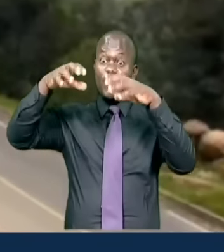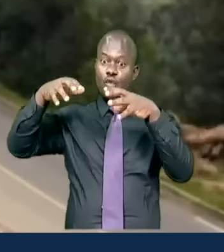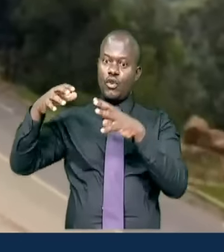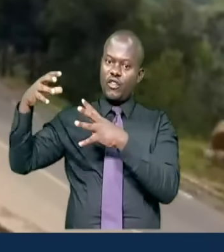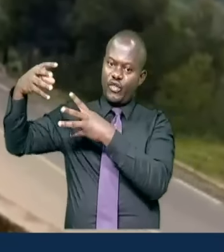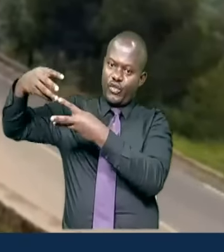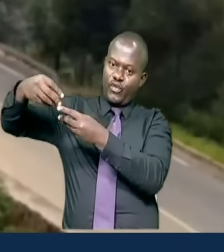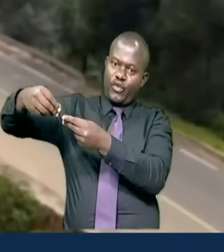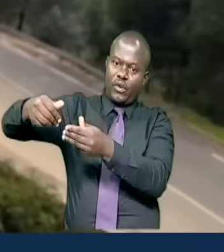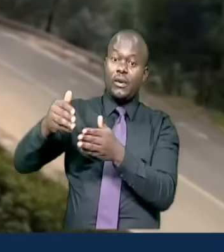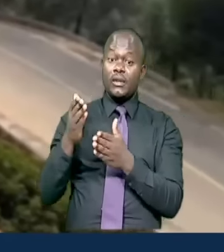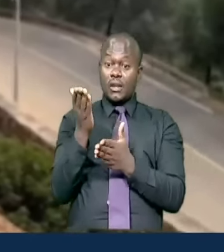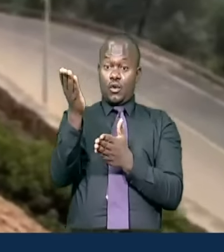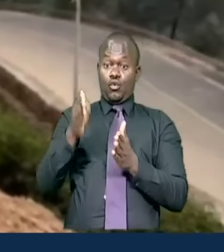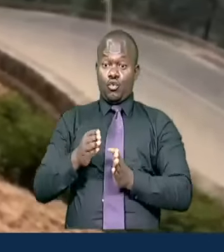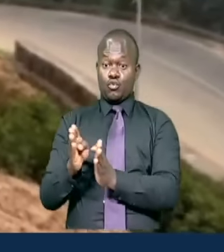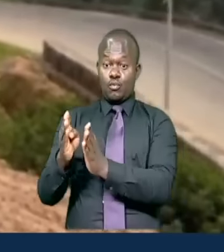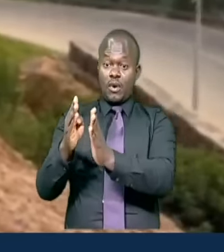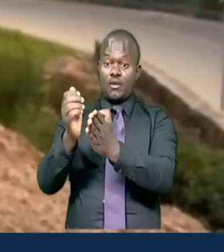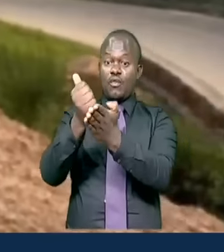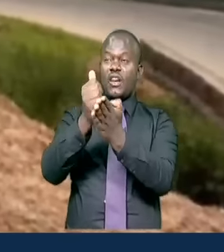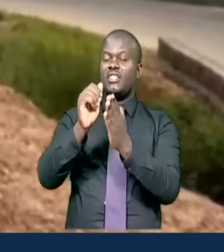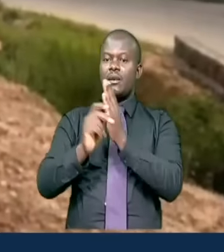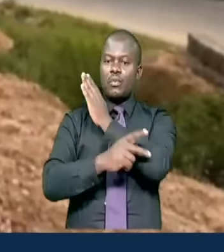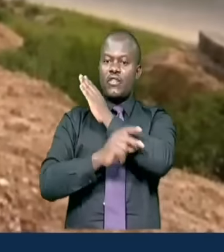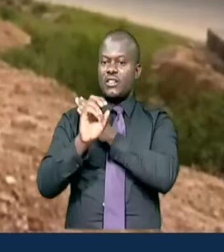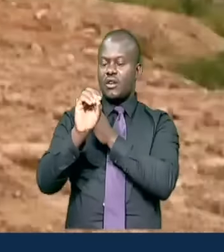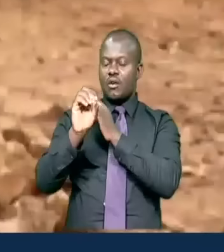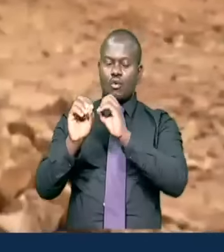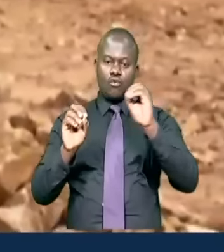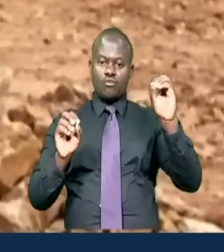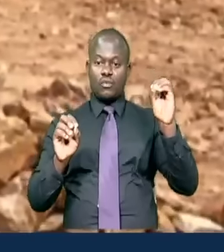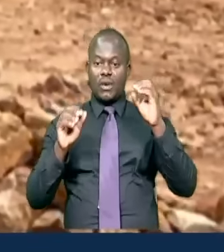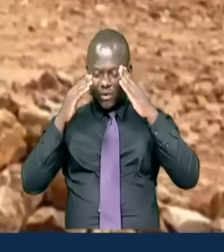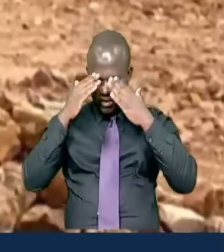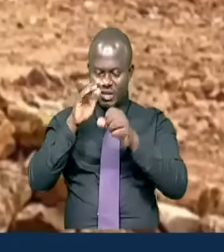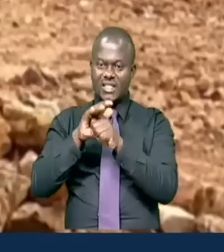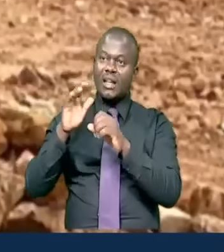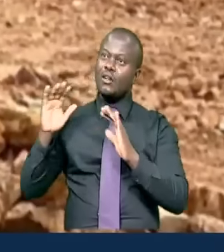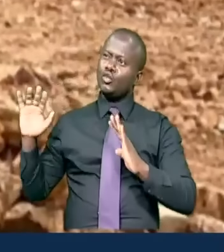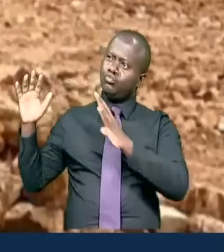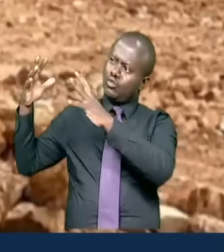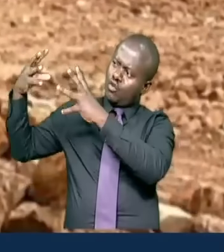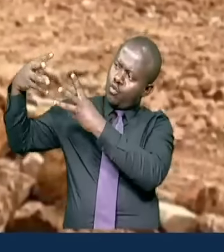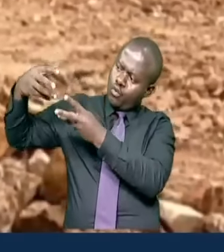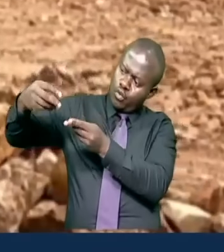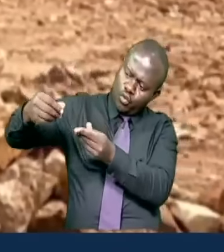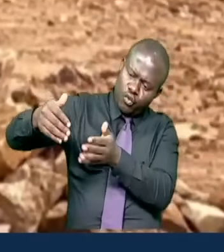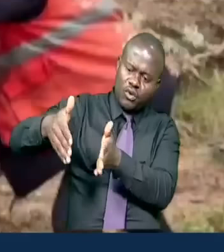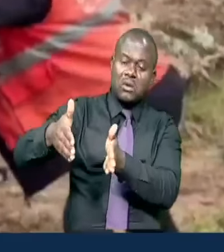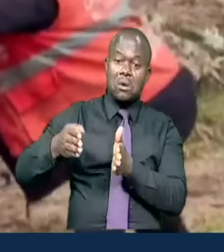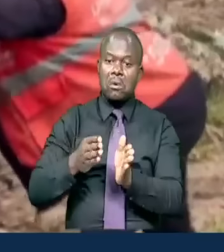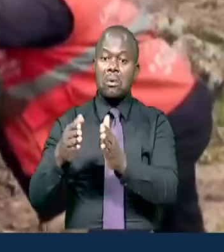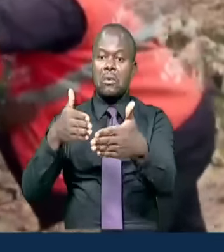Uyu muhanda ubusanzwe ufatiye runini Intara y'Uburengerazuba kubera kuyambukiranya, ukunze kwibasirwa n'inkangu kugeza ubwo ujya ufungwa